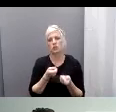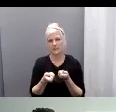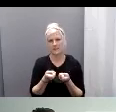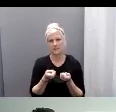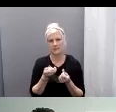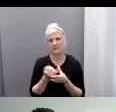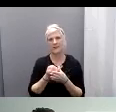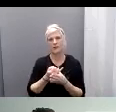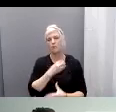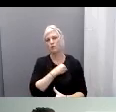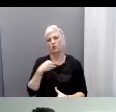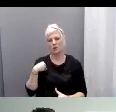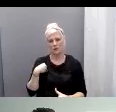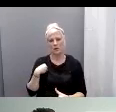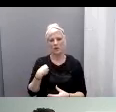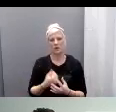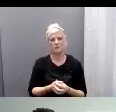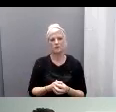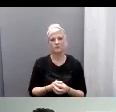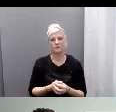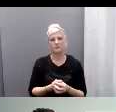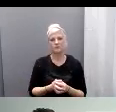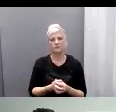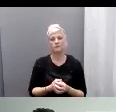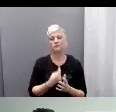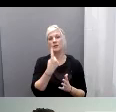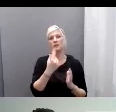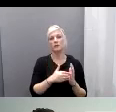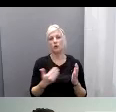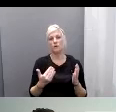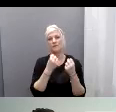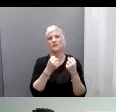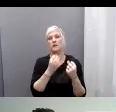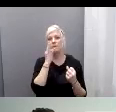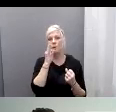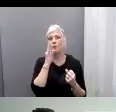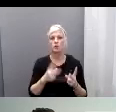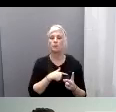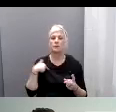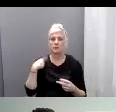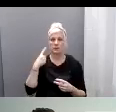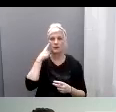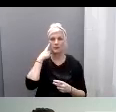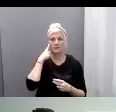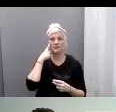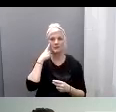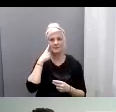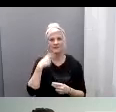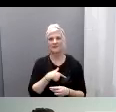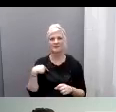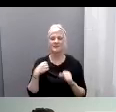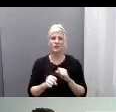Så det är en av de viktiga frågorna som vi tänker oss att vi